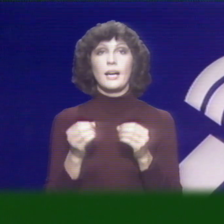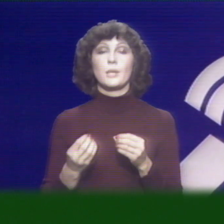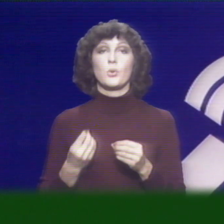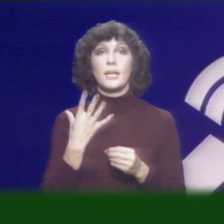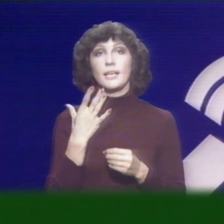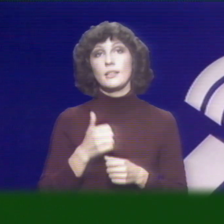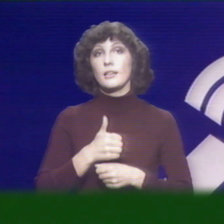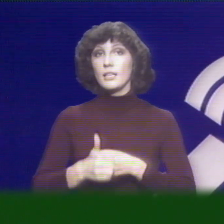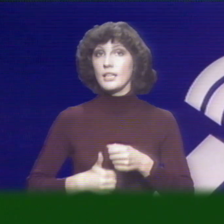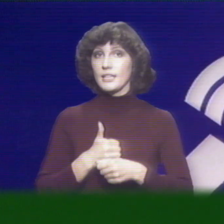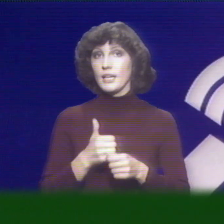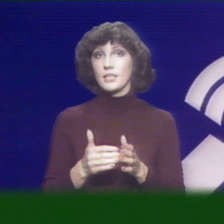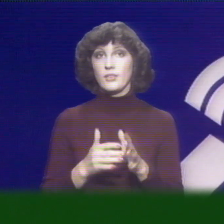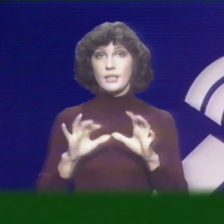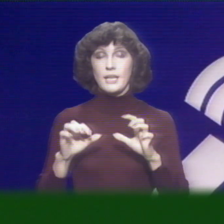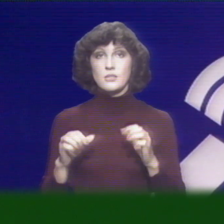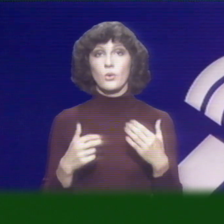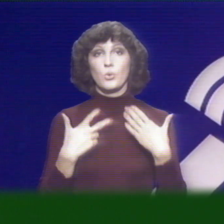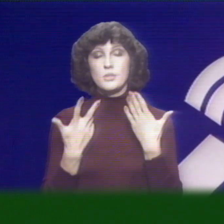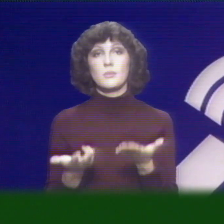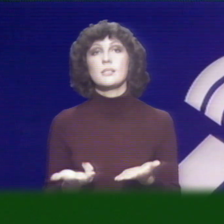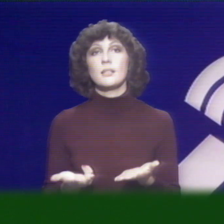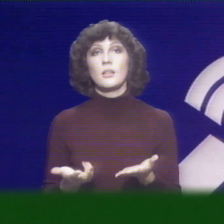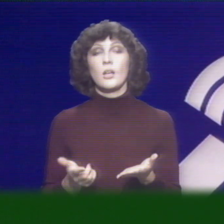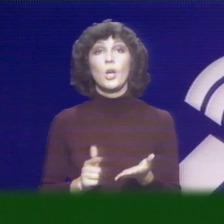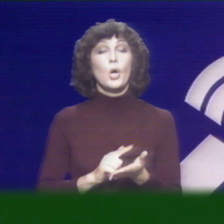nič več ni ta jezik tako skrit pa